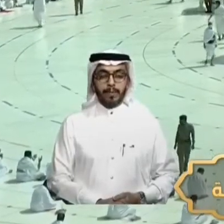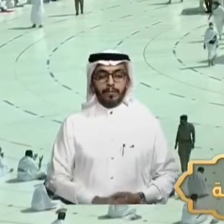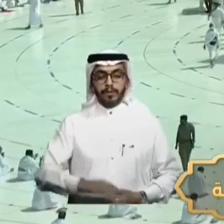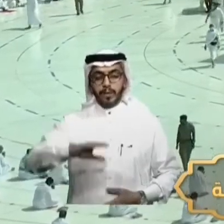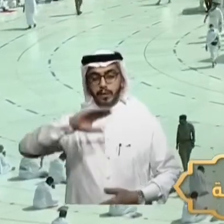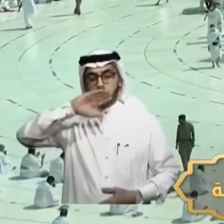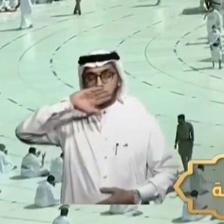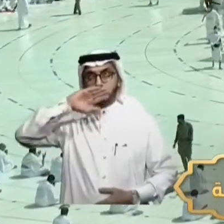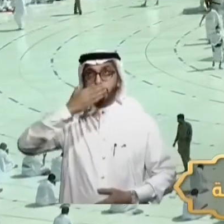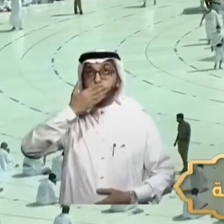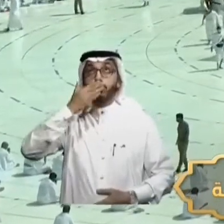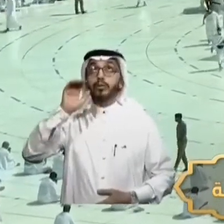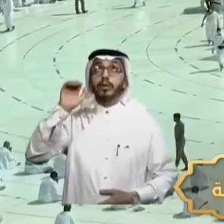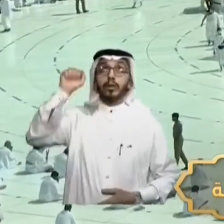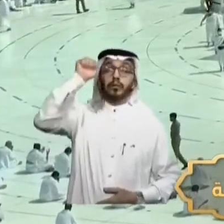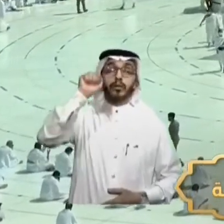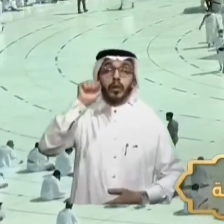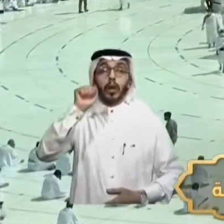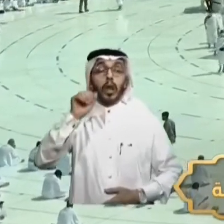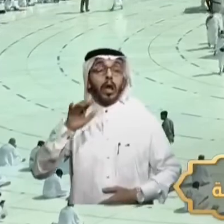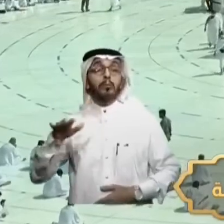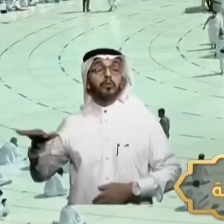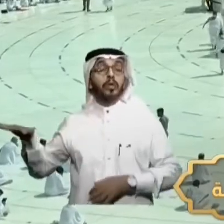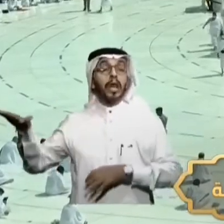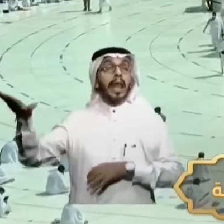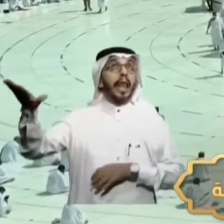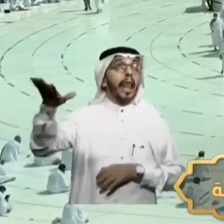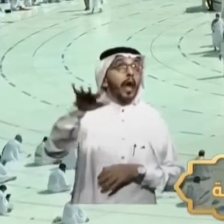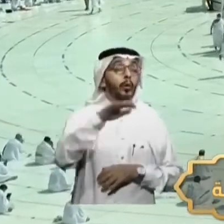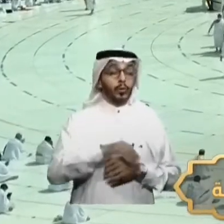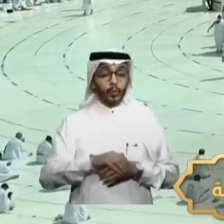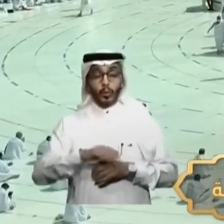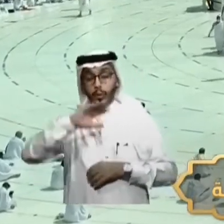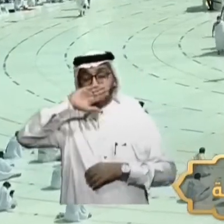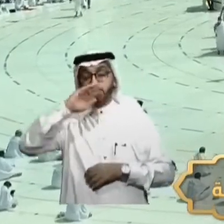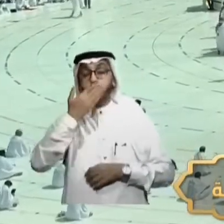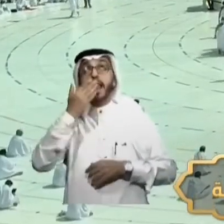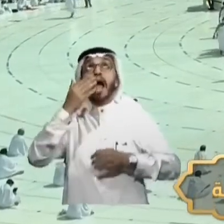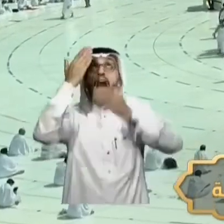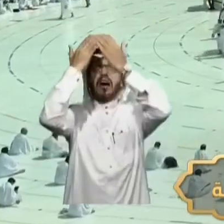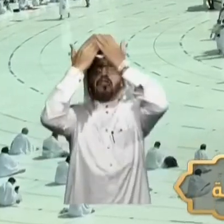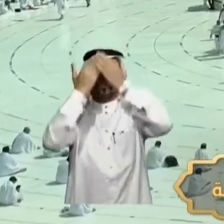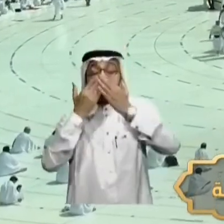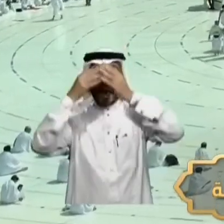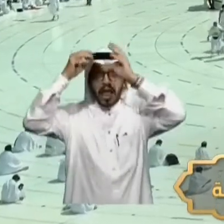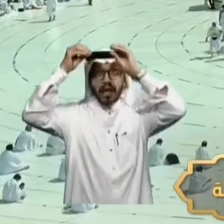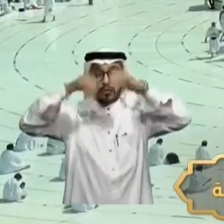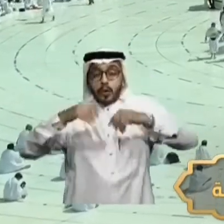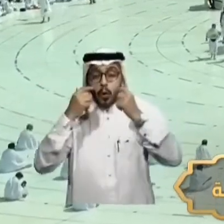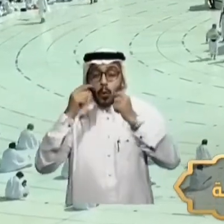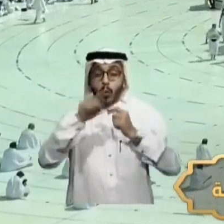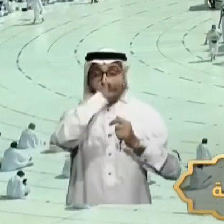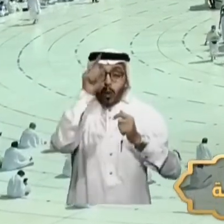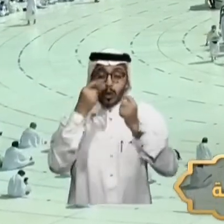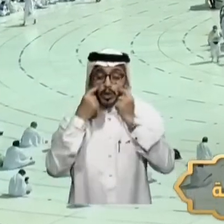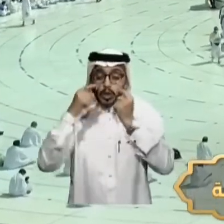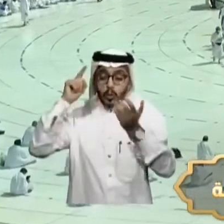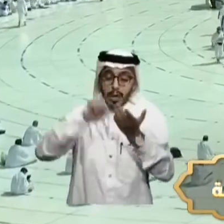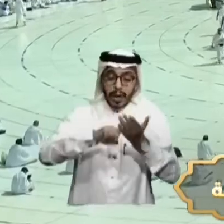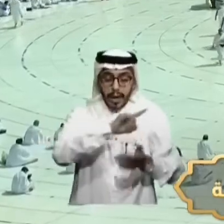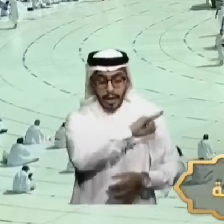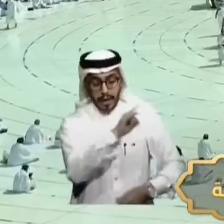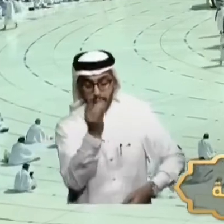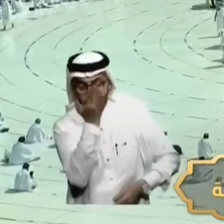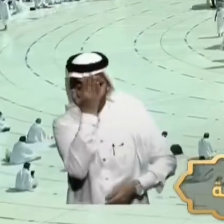الحمد لله، عم فضله كل موجود، وأشهد أن لا إله إلا الله وحده